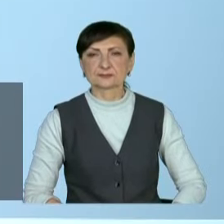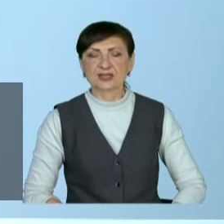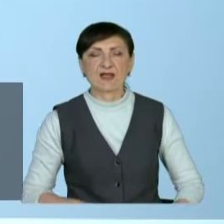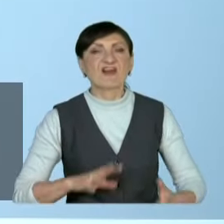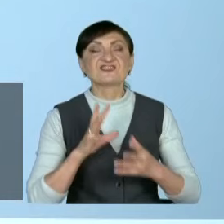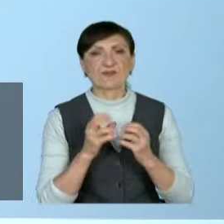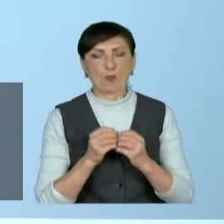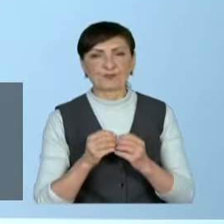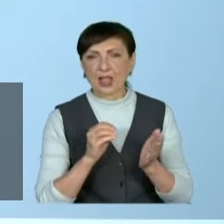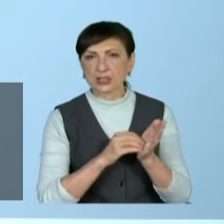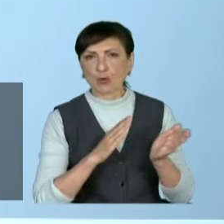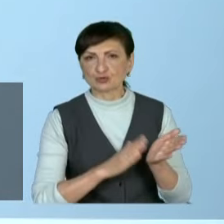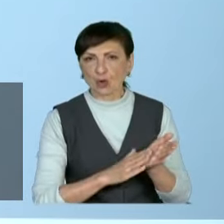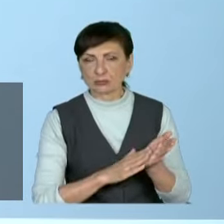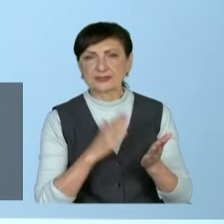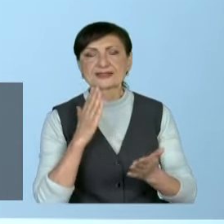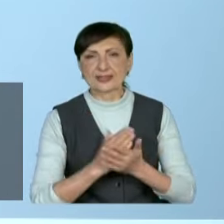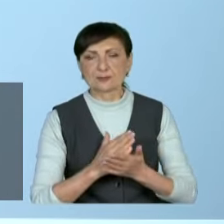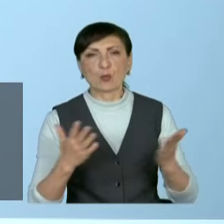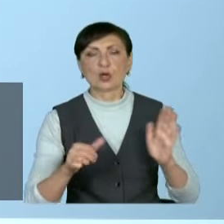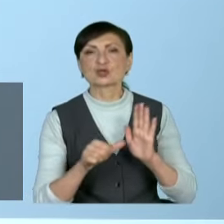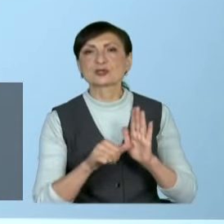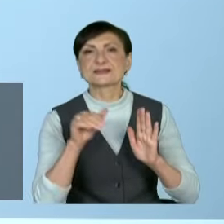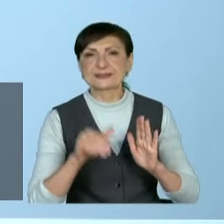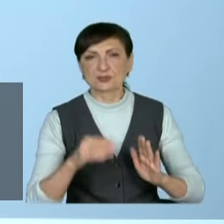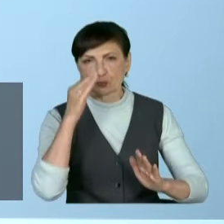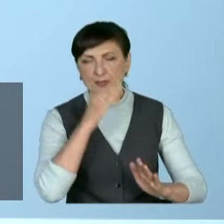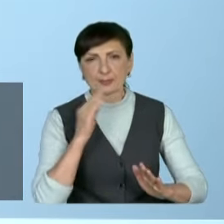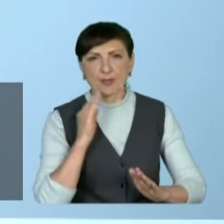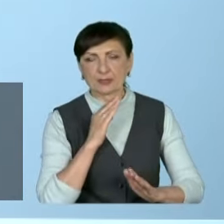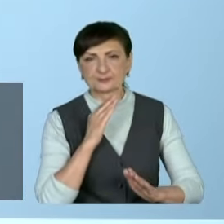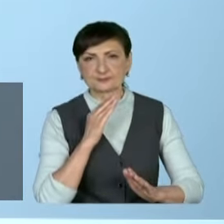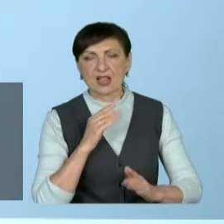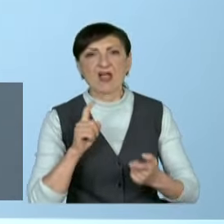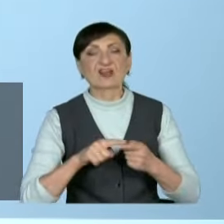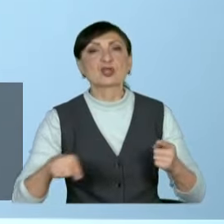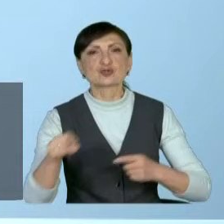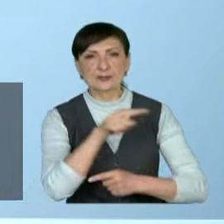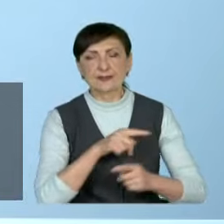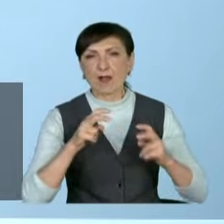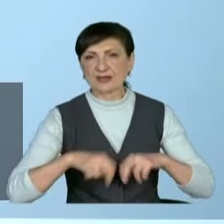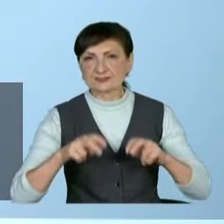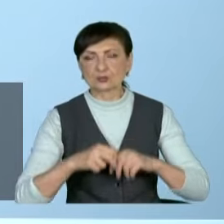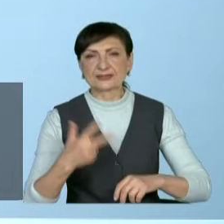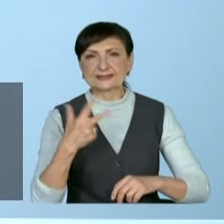Всего на учете состоит более 6 тысяч родителей. В отношении них рассмотрено